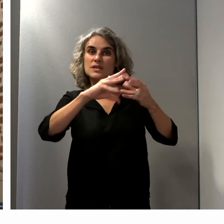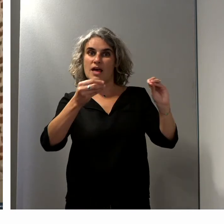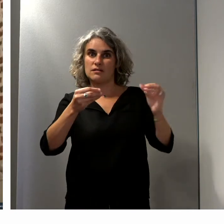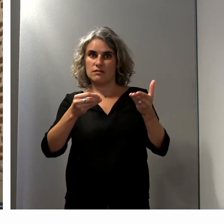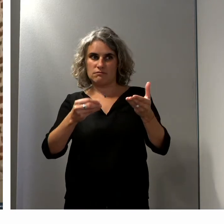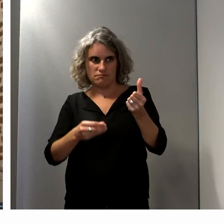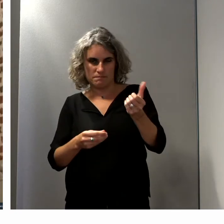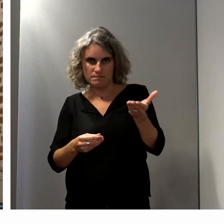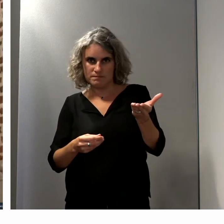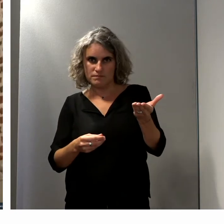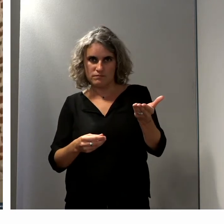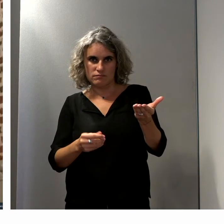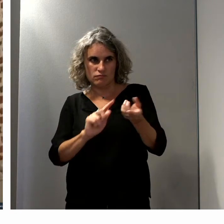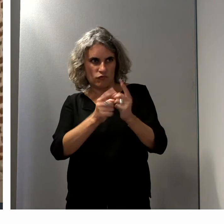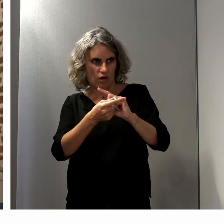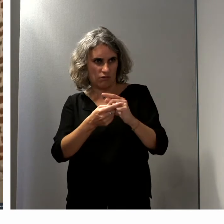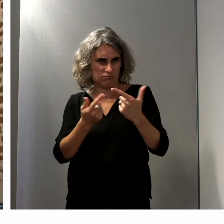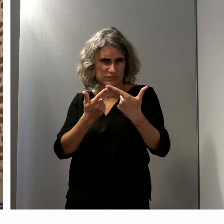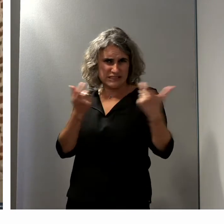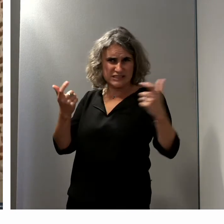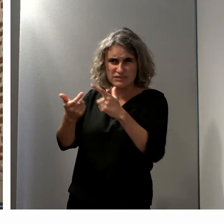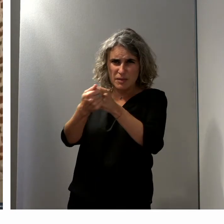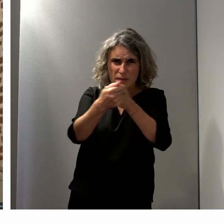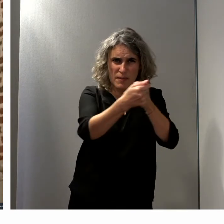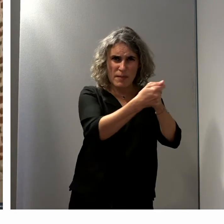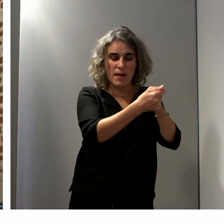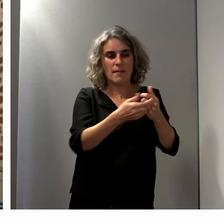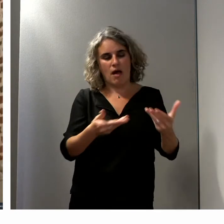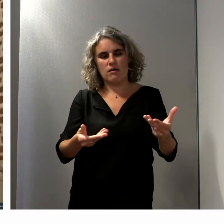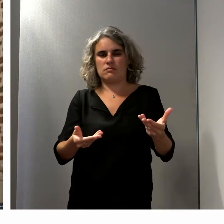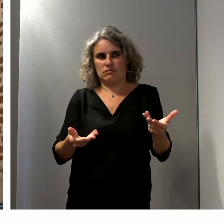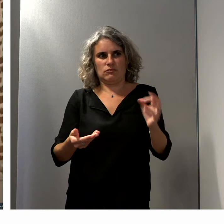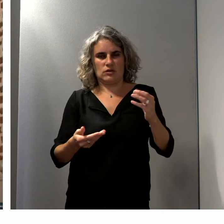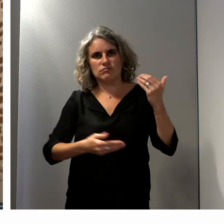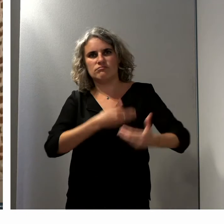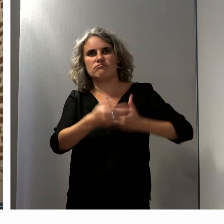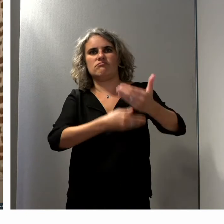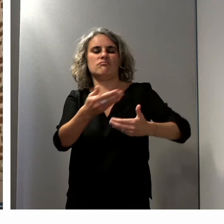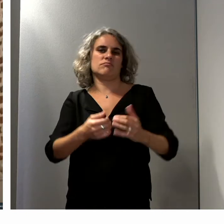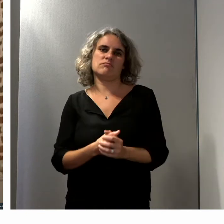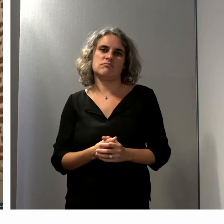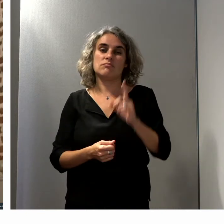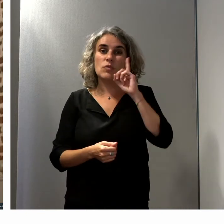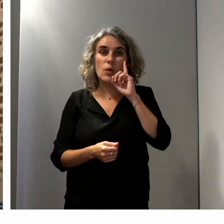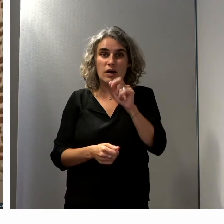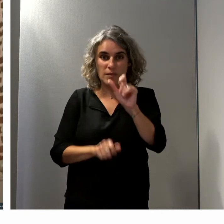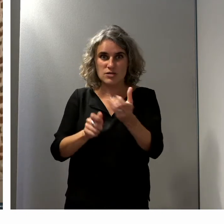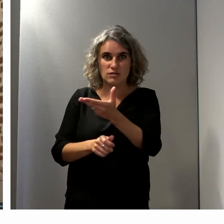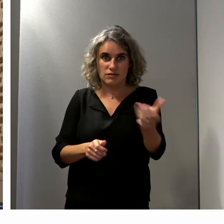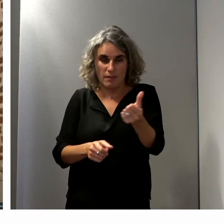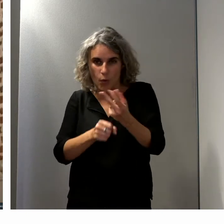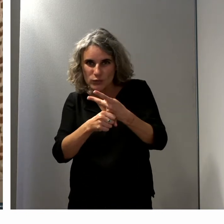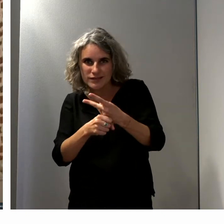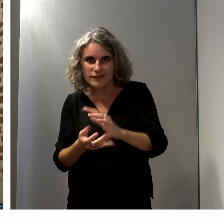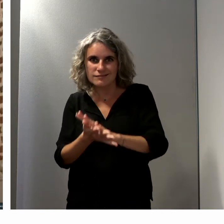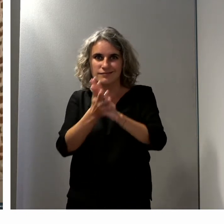devienne lui-même pluriel permettra aussi de faire avancer, bien sûr, cette réflexion, puisque ces personnes, naturellement, elles vont devoir faire évoluer les